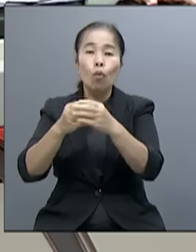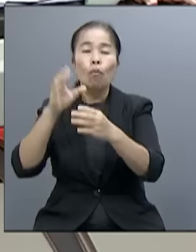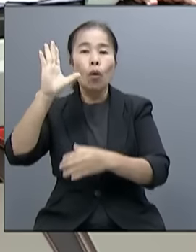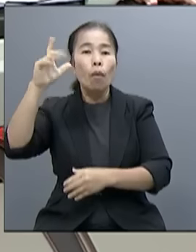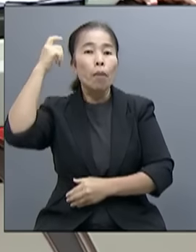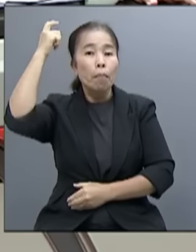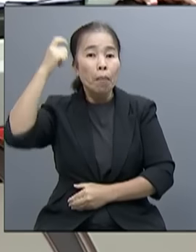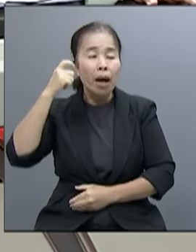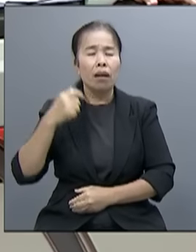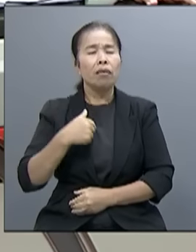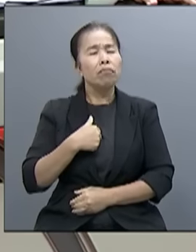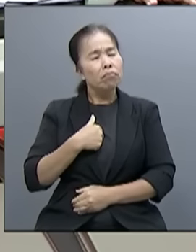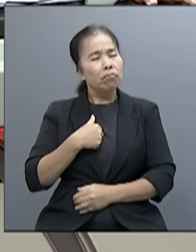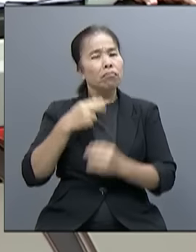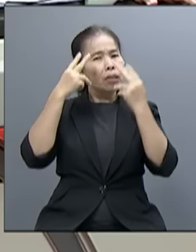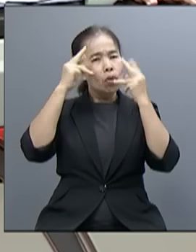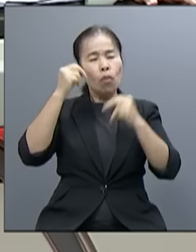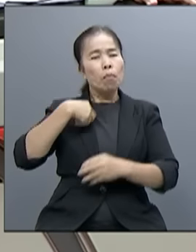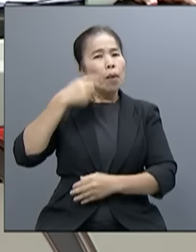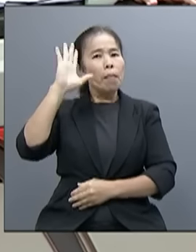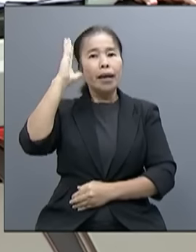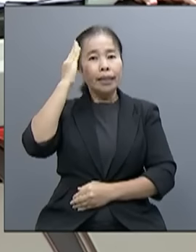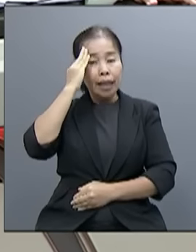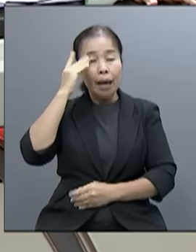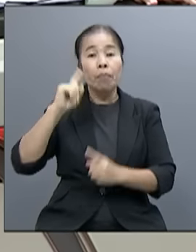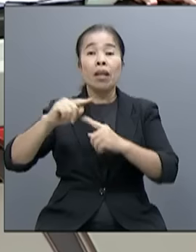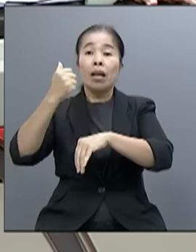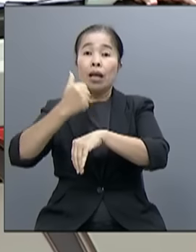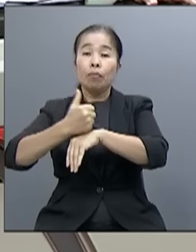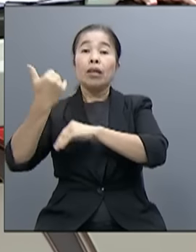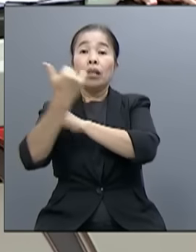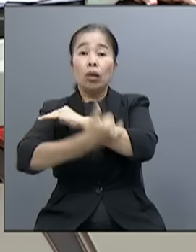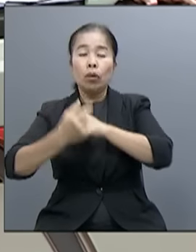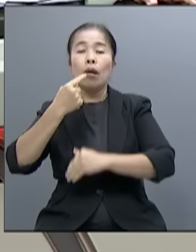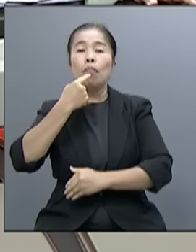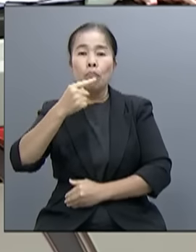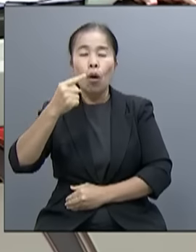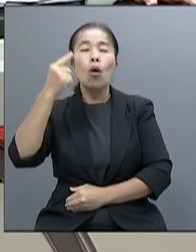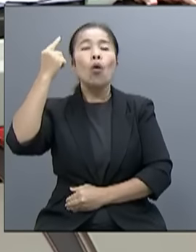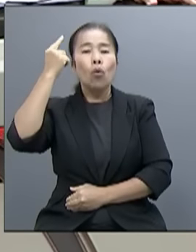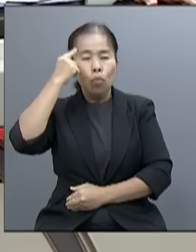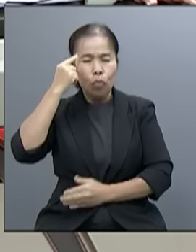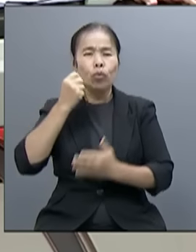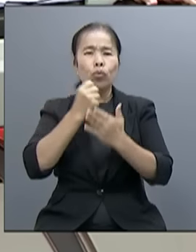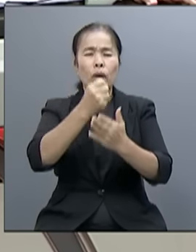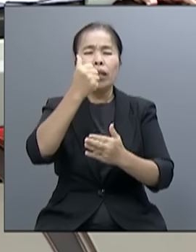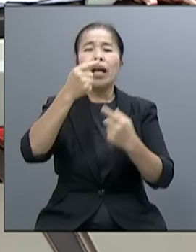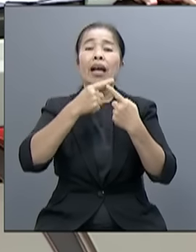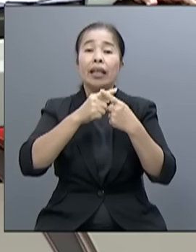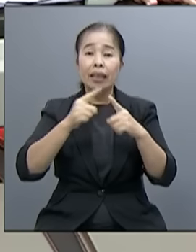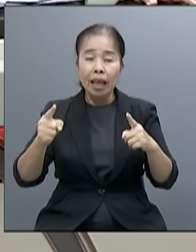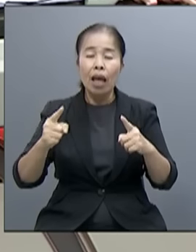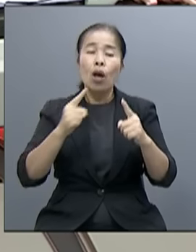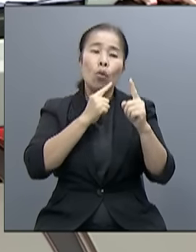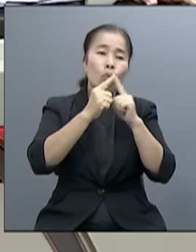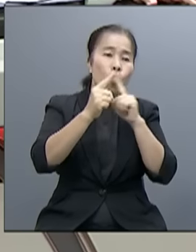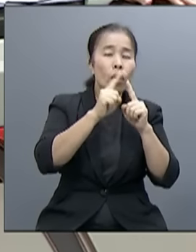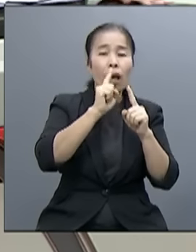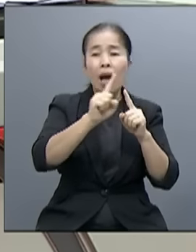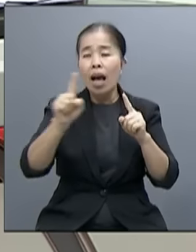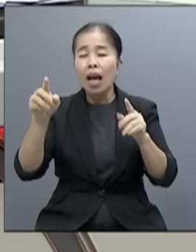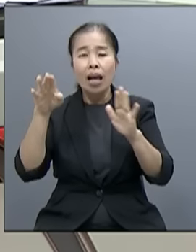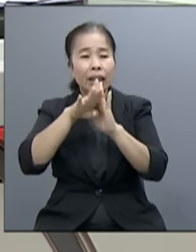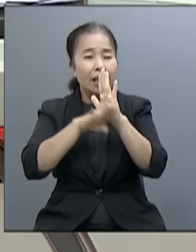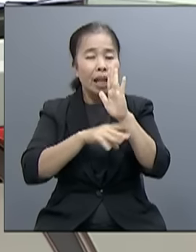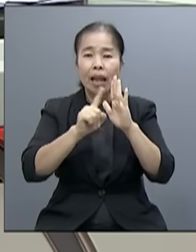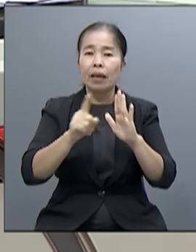กบอกไม่ทราบเรื่องแต่รัฐมนตรีต่างประเทศบอกว่าเรื่องนี้เนี่ยหลายฝ่ายให้ความช่วยเหลือได้ค่ะแต่ว่าการจะพูดคุยใดๆยังไม่ได้เกี่ยว